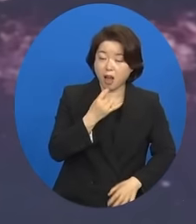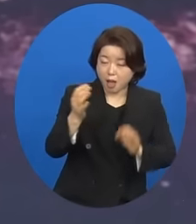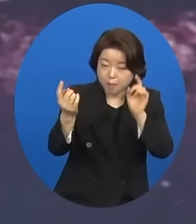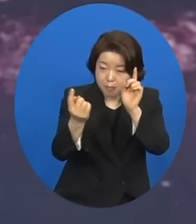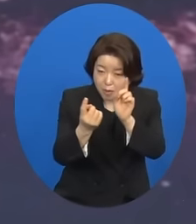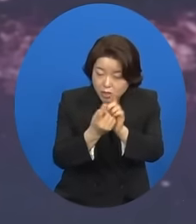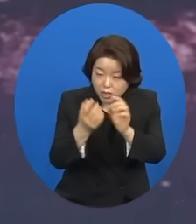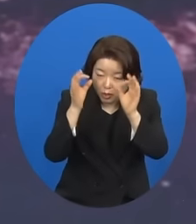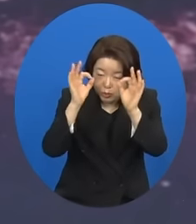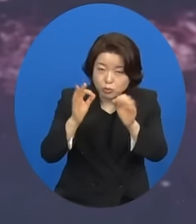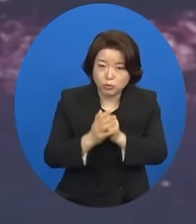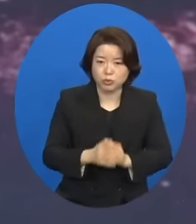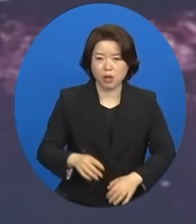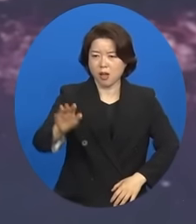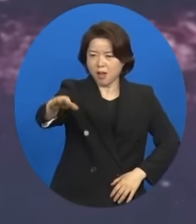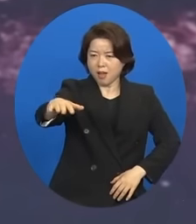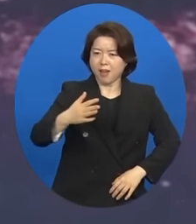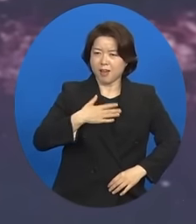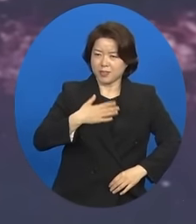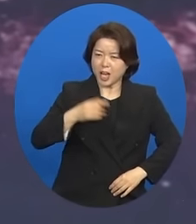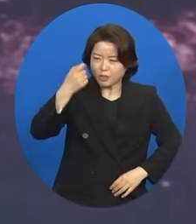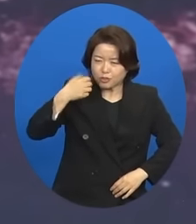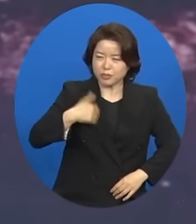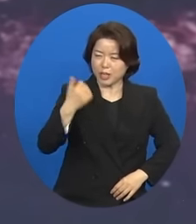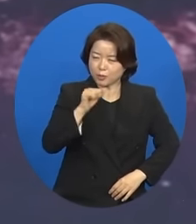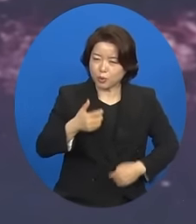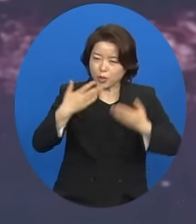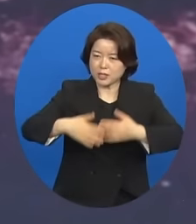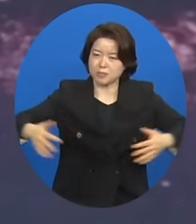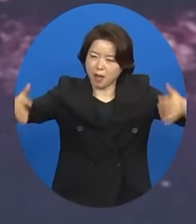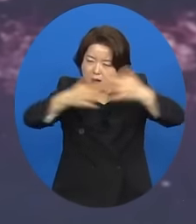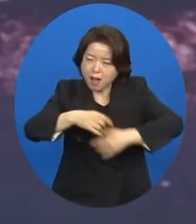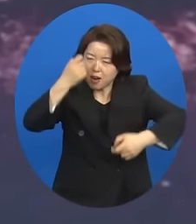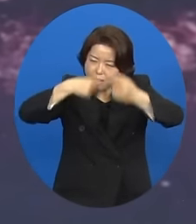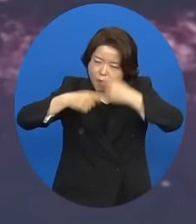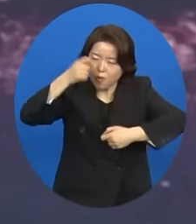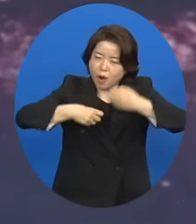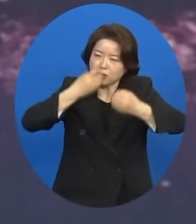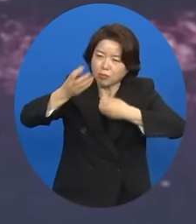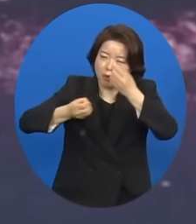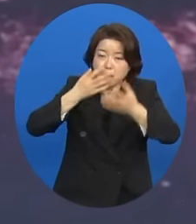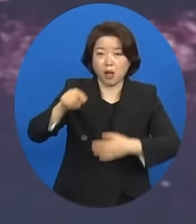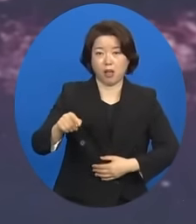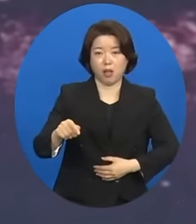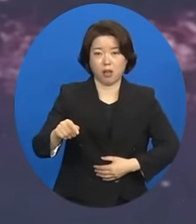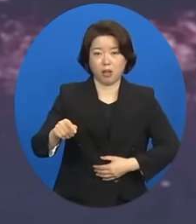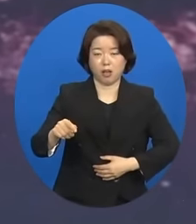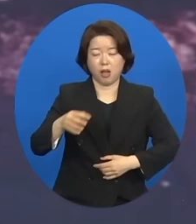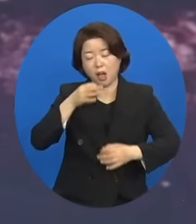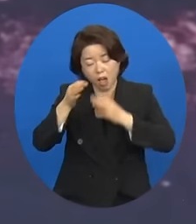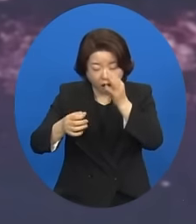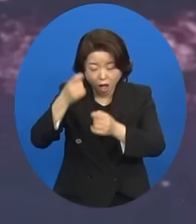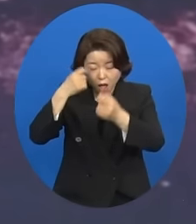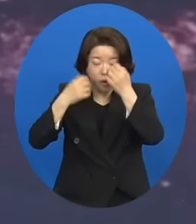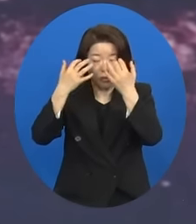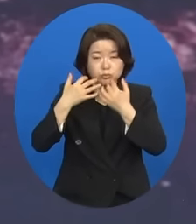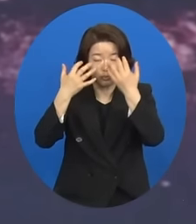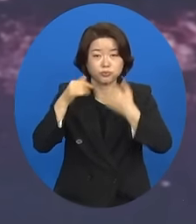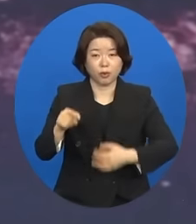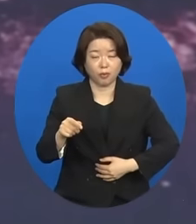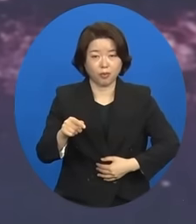이렇게 막 울면서 안고 막 자기 힘든 것을 다 토해냅니다 소리내 막 펑펑 울어요